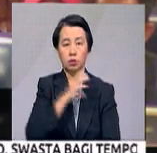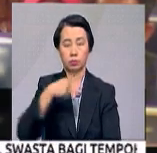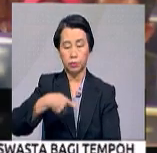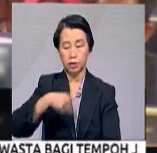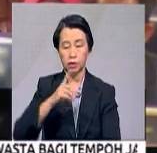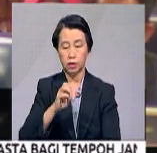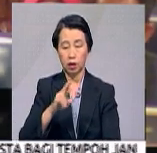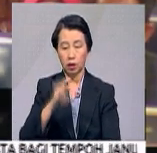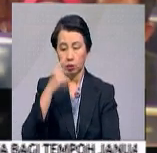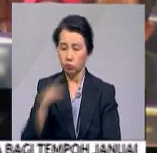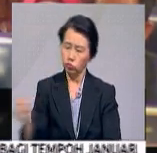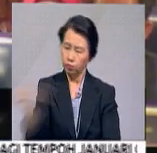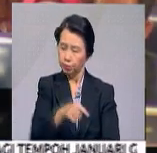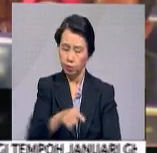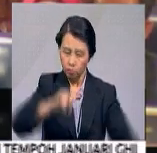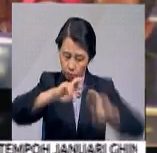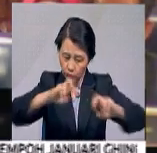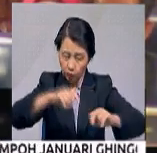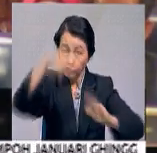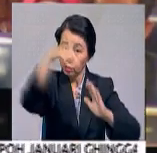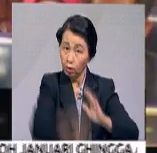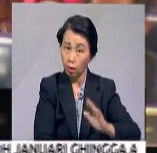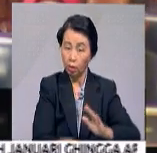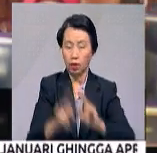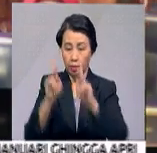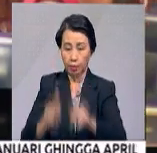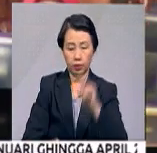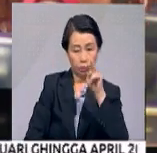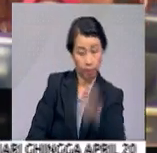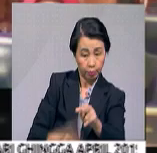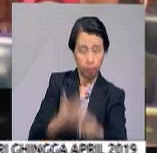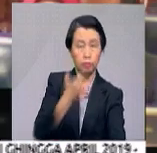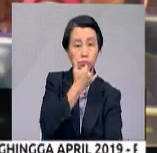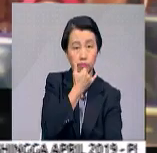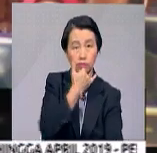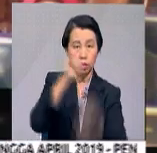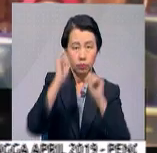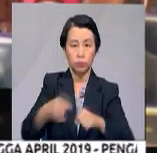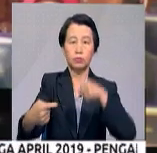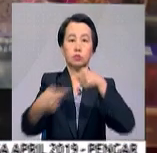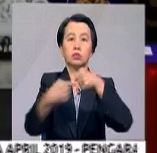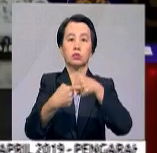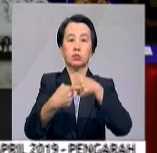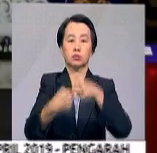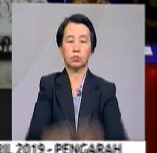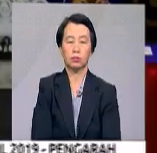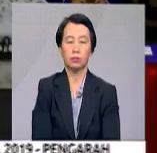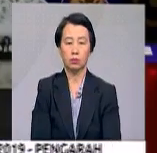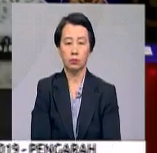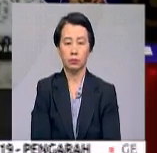Malaysia untuk menyiasat secara menyeluruh agar pihak yang didapati bersalah dapat didakwa.